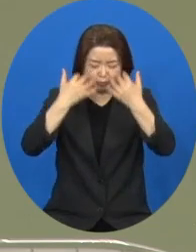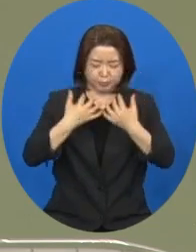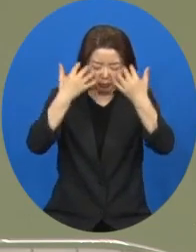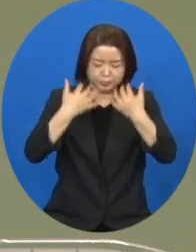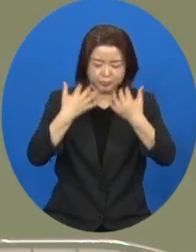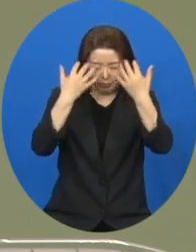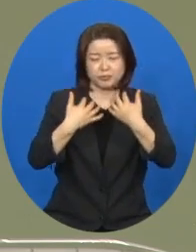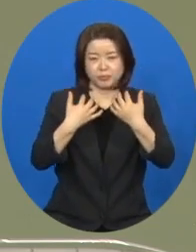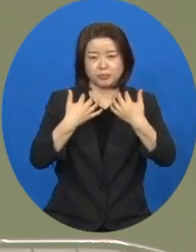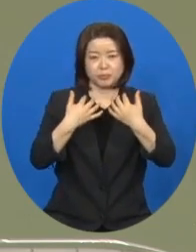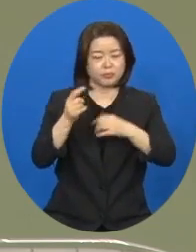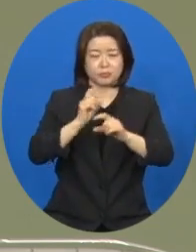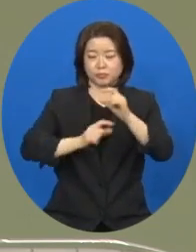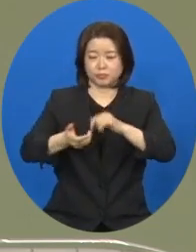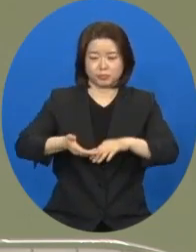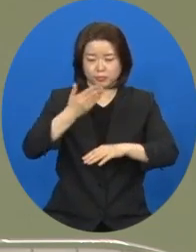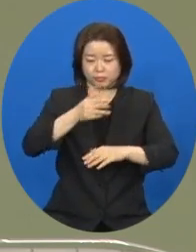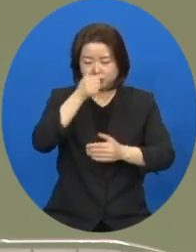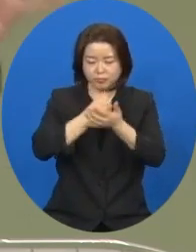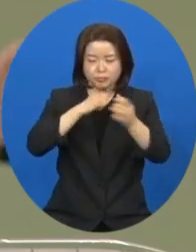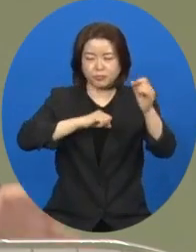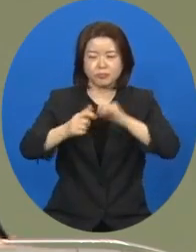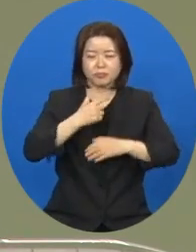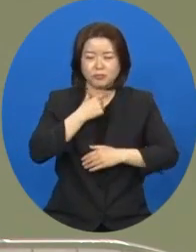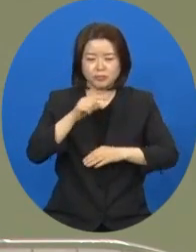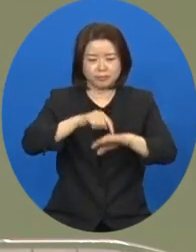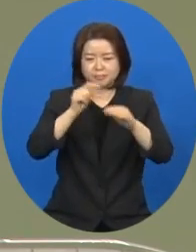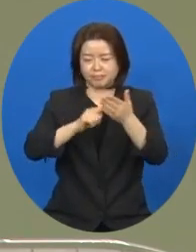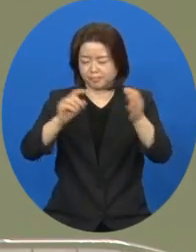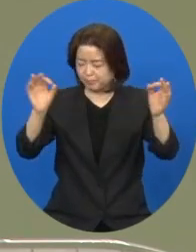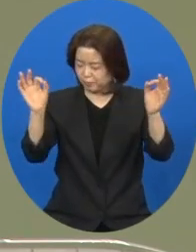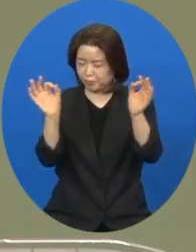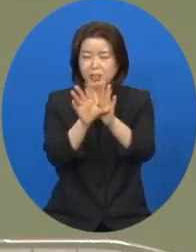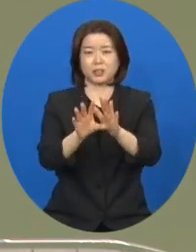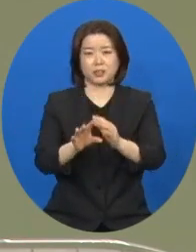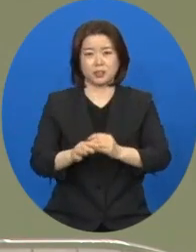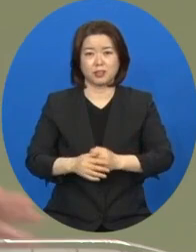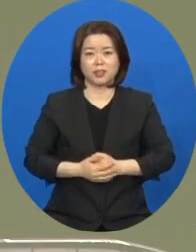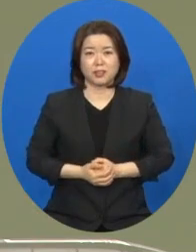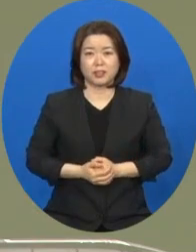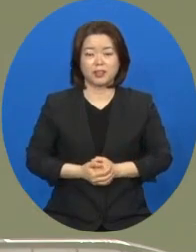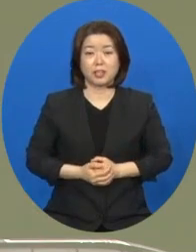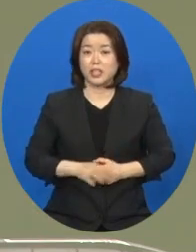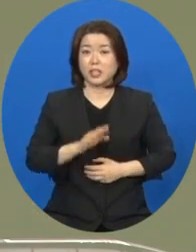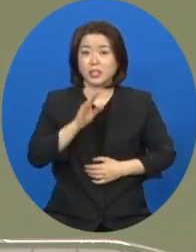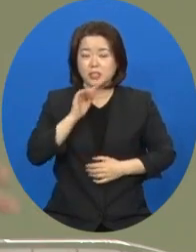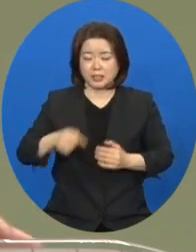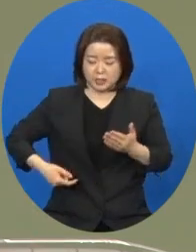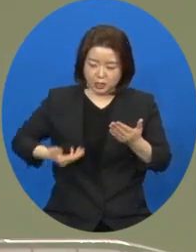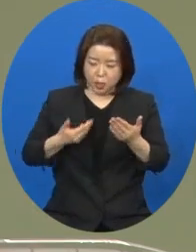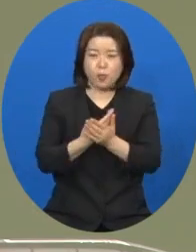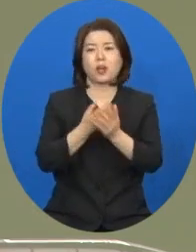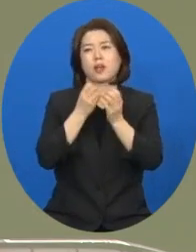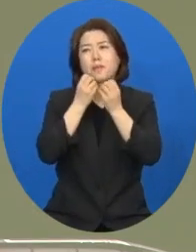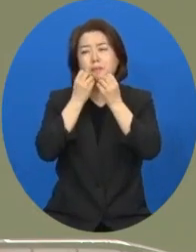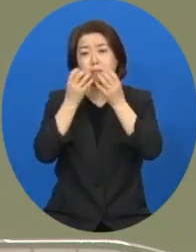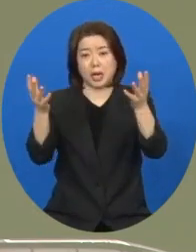더 이상 죄 짓고 싶은 마음이 없어지는 거예요. 진짜 회개가 터지는 거죠.